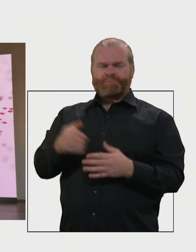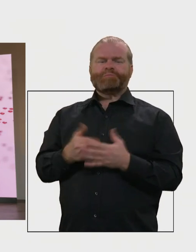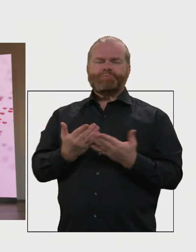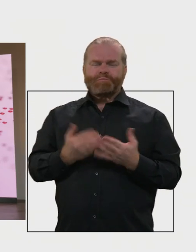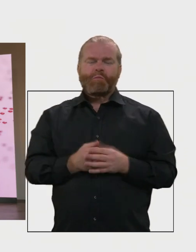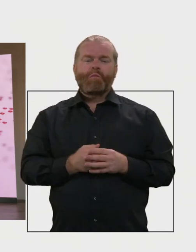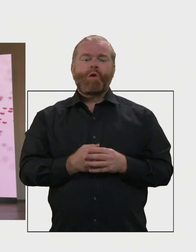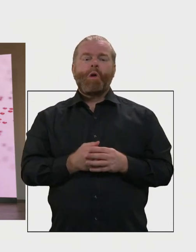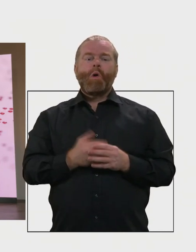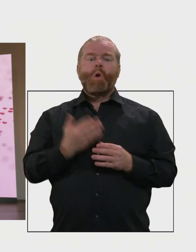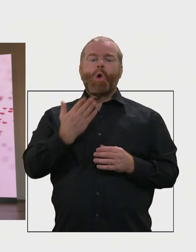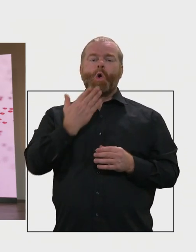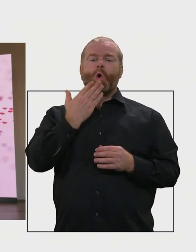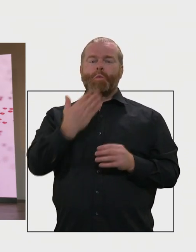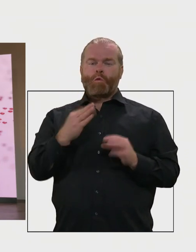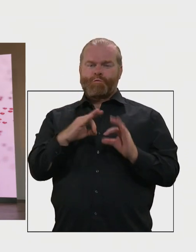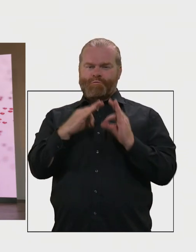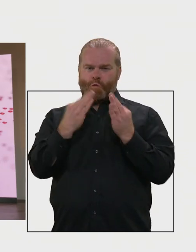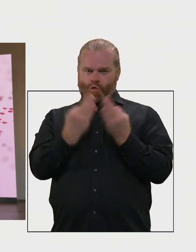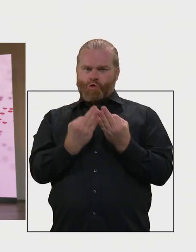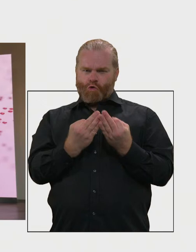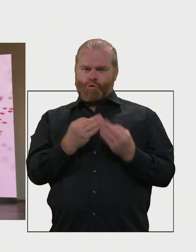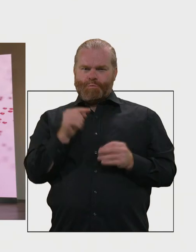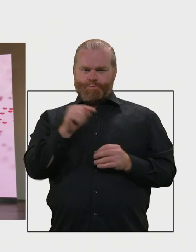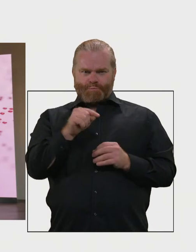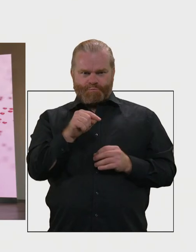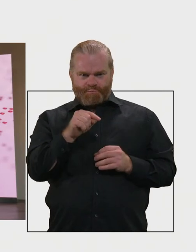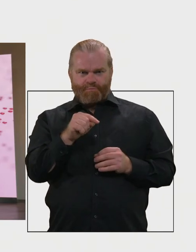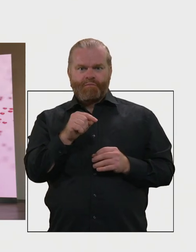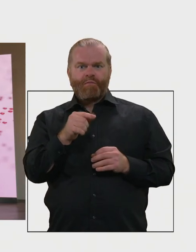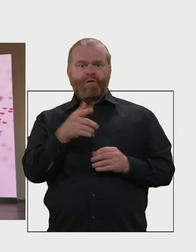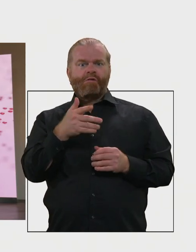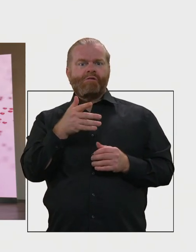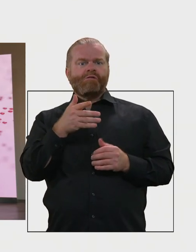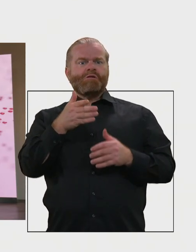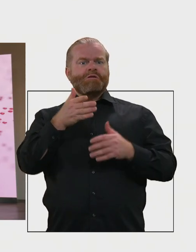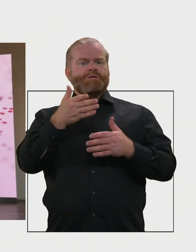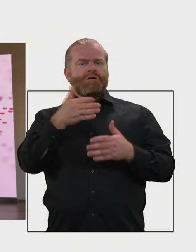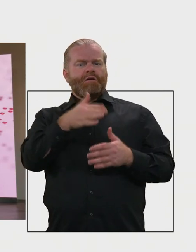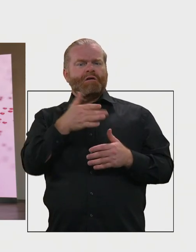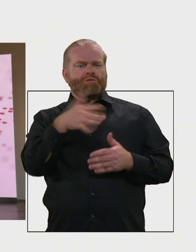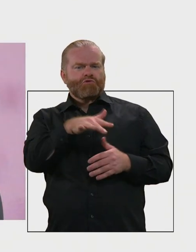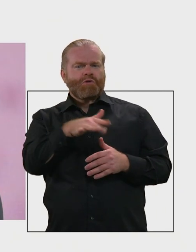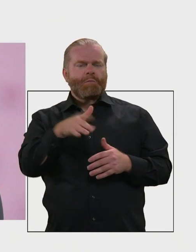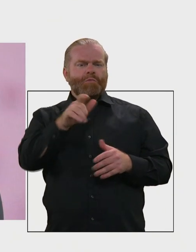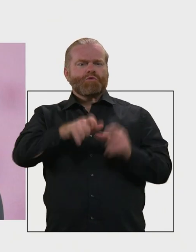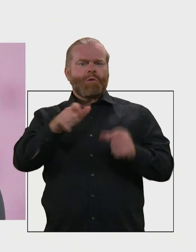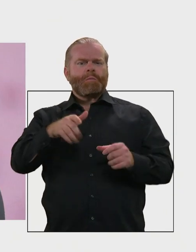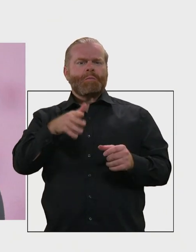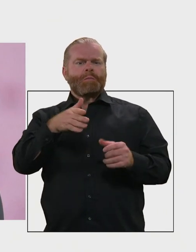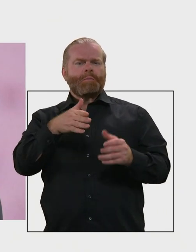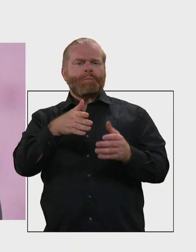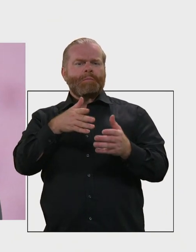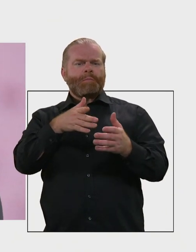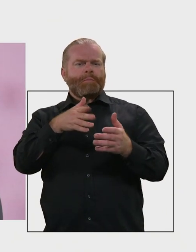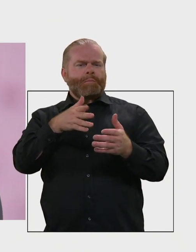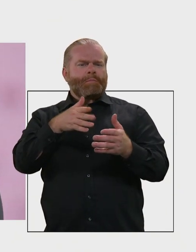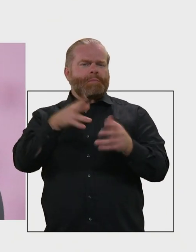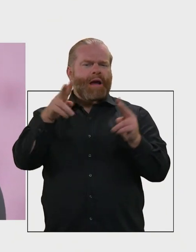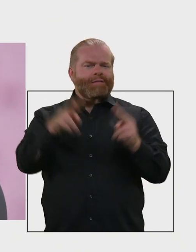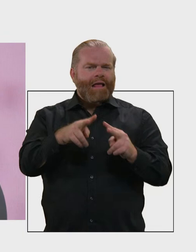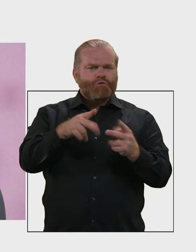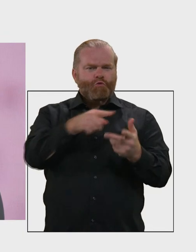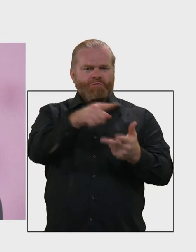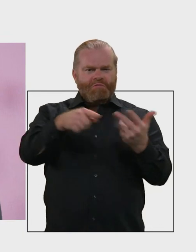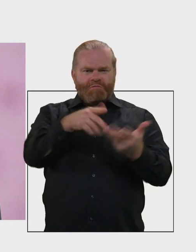Beeinträchtigungen? Ja, auf jeden Fall. Und trotzdem ist das ausbaufähig. Das ist auch ein großes Thema von